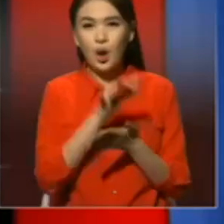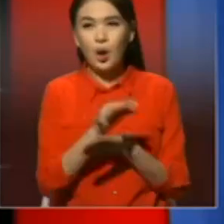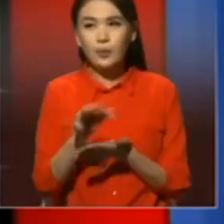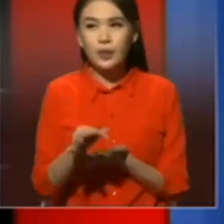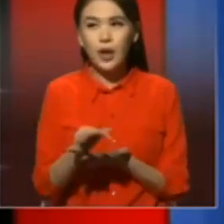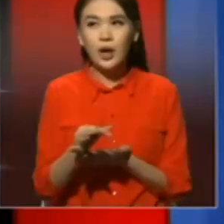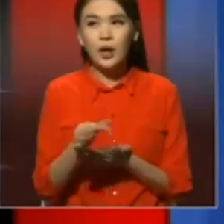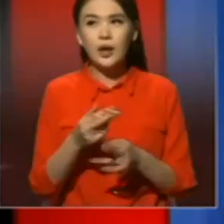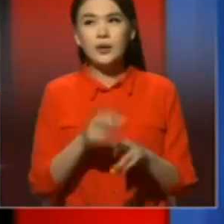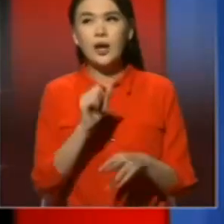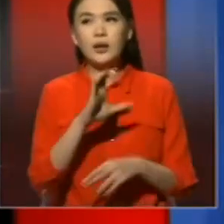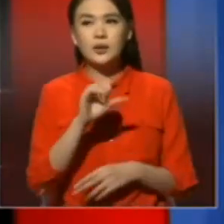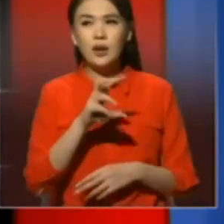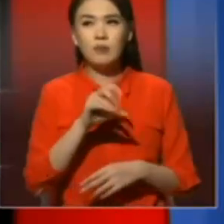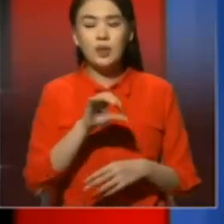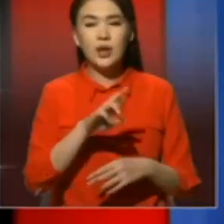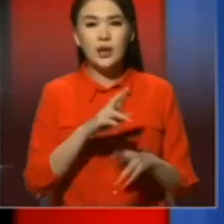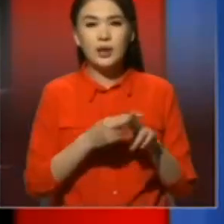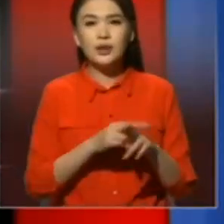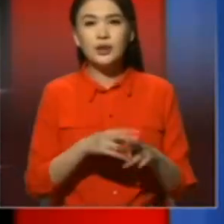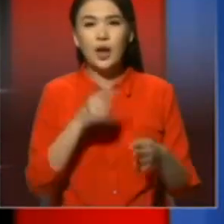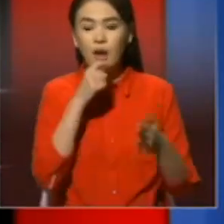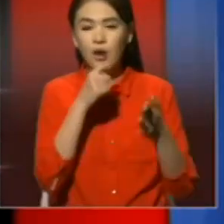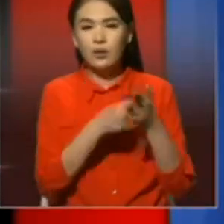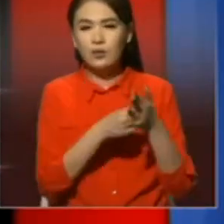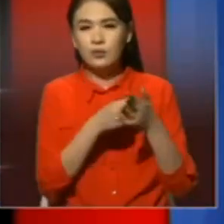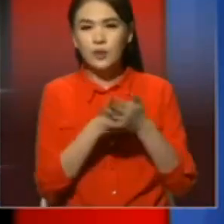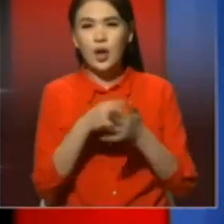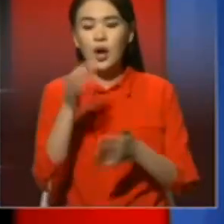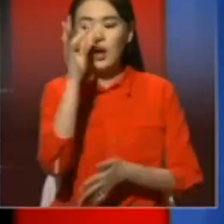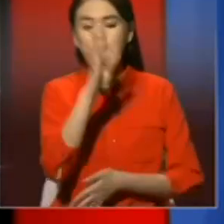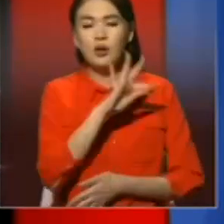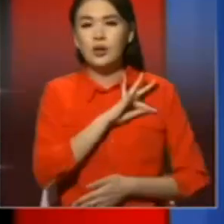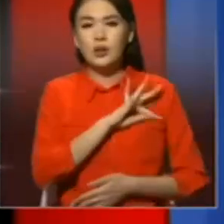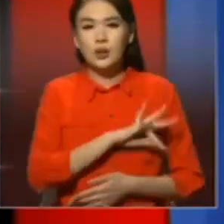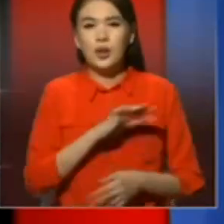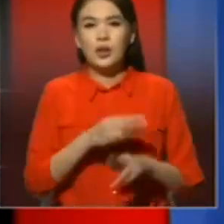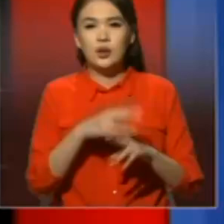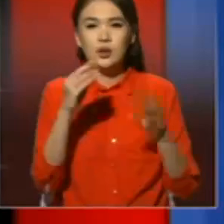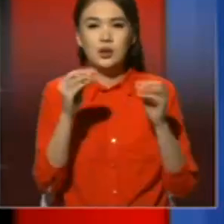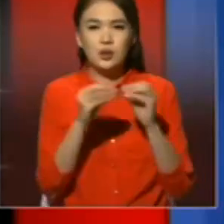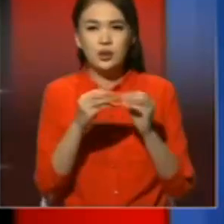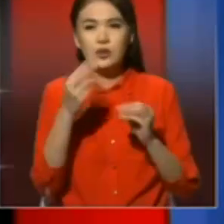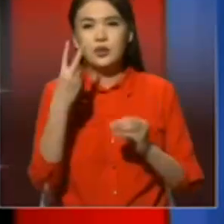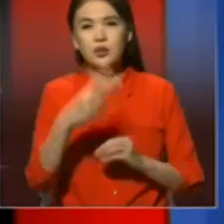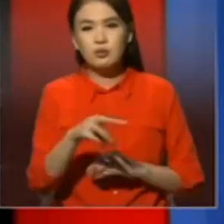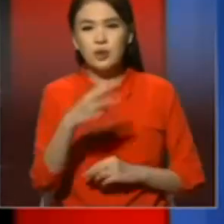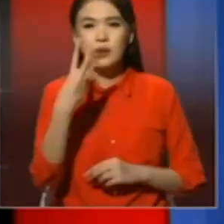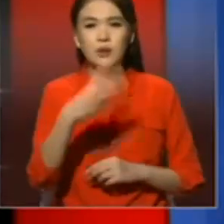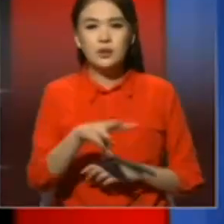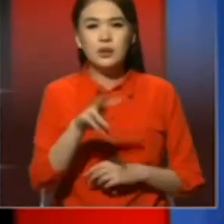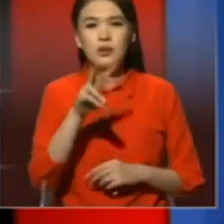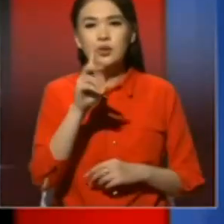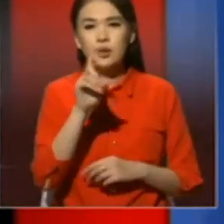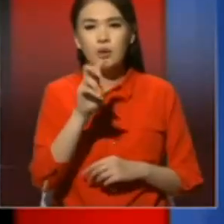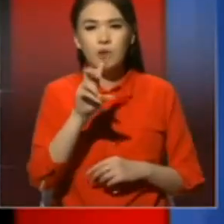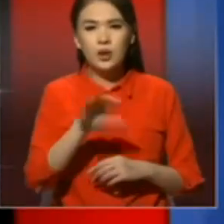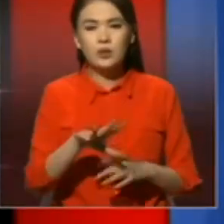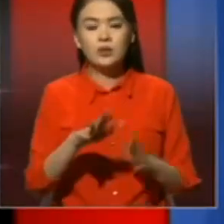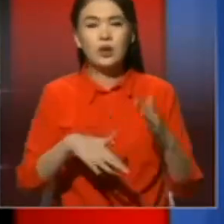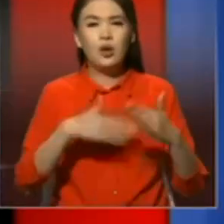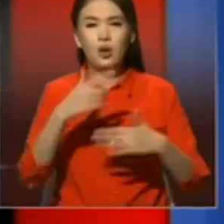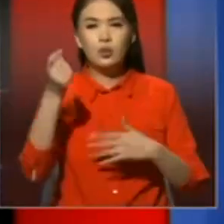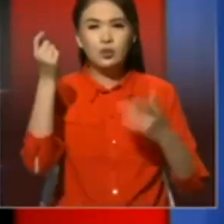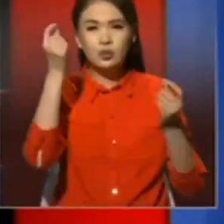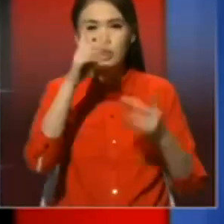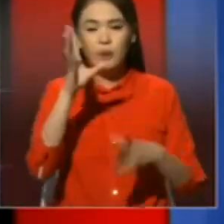мен. Ассамблеяның жемісін, өнімін біз 10 жыл, 20 жыл, 50 жыл, 100 жылдан кейін біле аламыз.